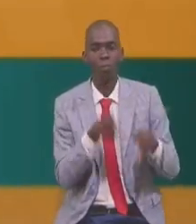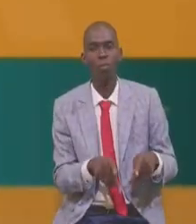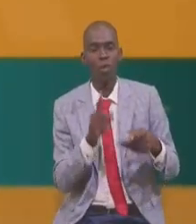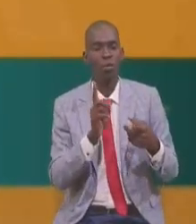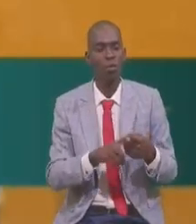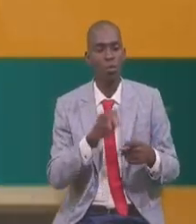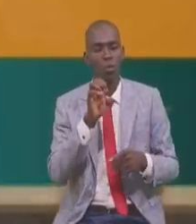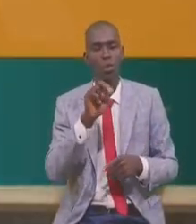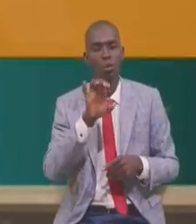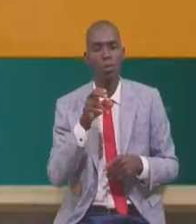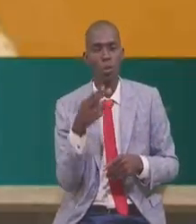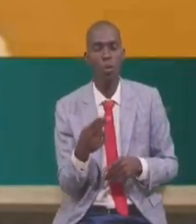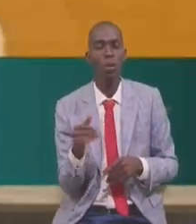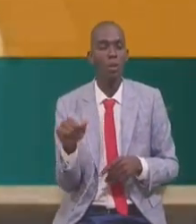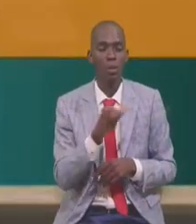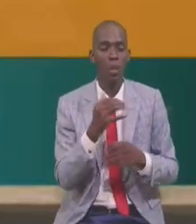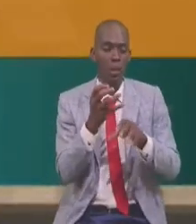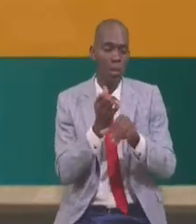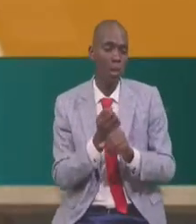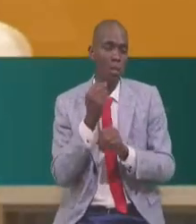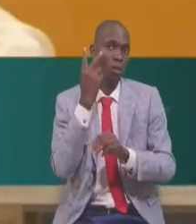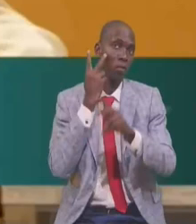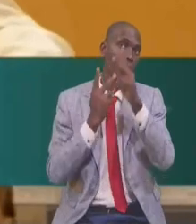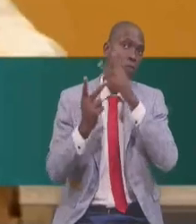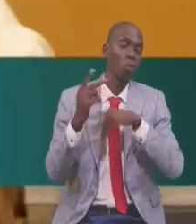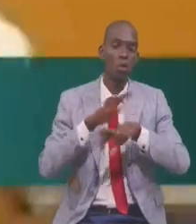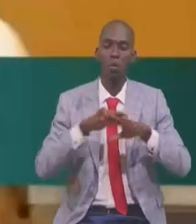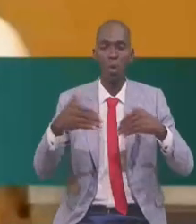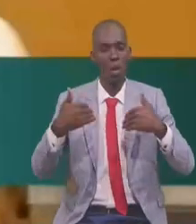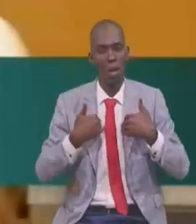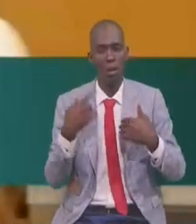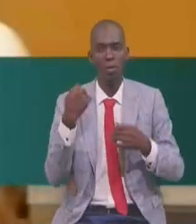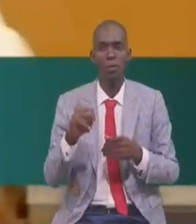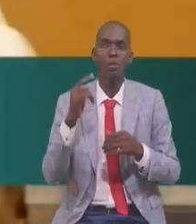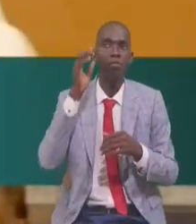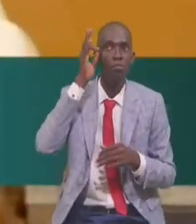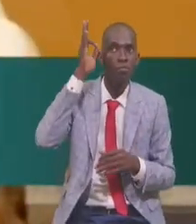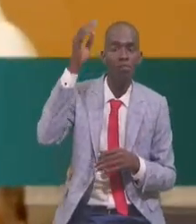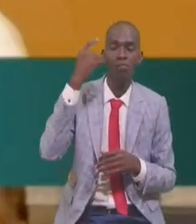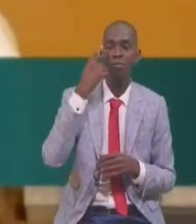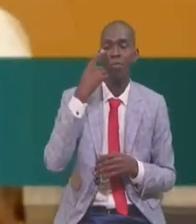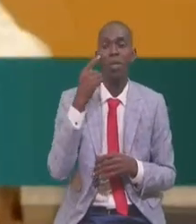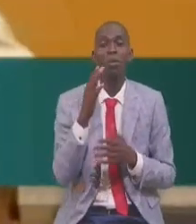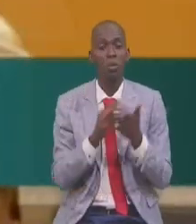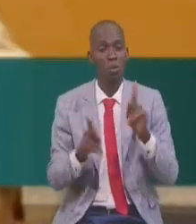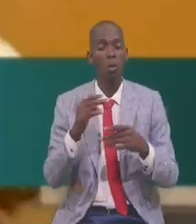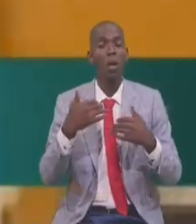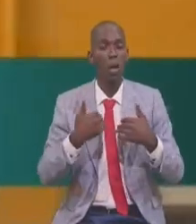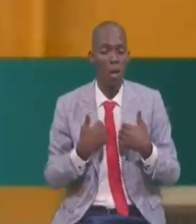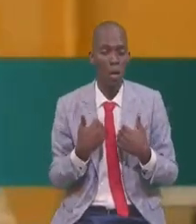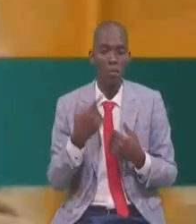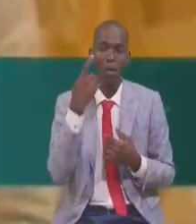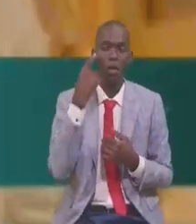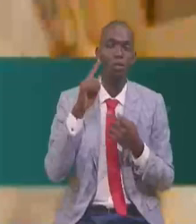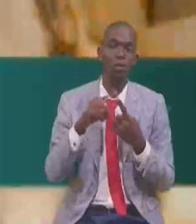ont vu la vision, mais ils n'avaient pas la perception. Il y a des gens qui ont des yeux pour voir. Et ils voient des visions, ils voient ceci,